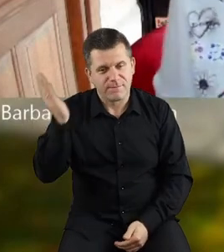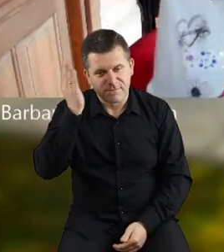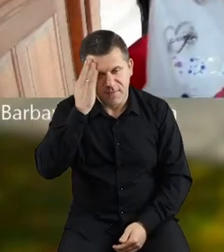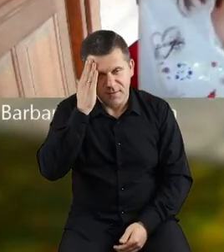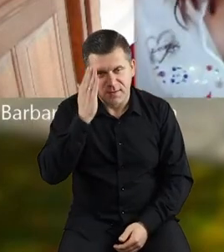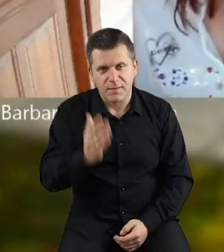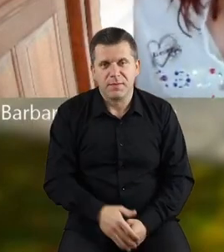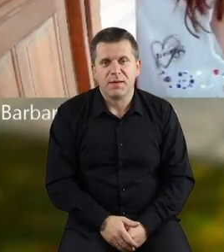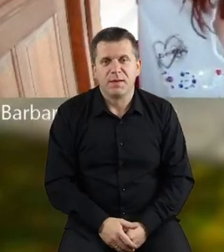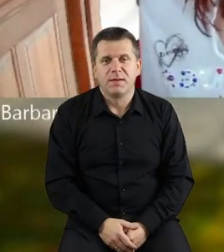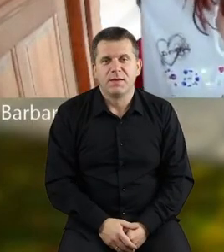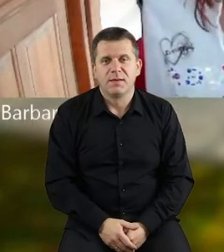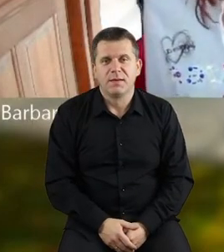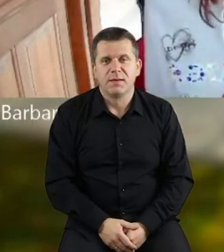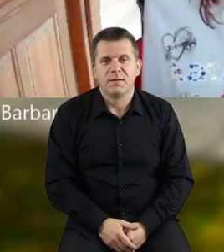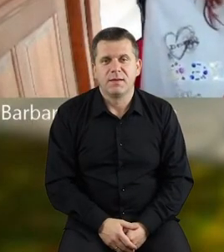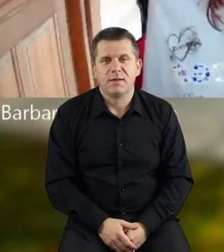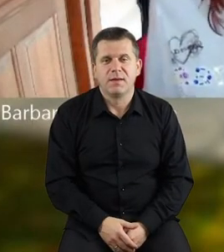bo wiadomo,